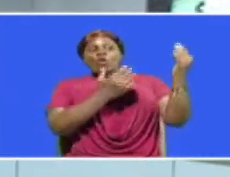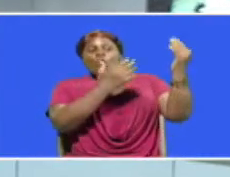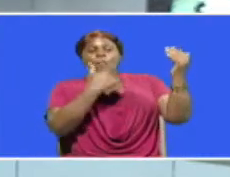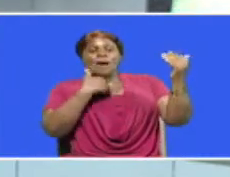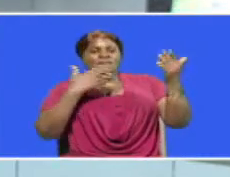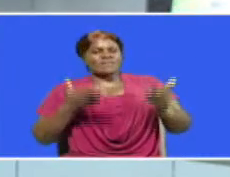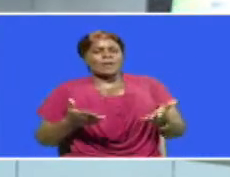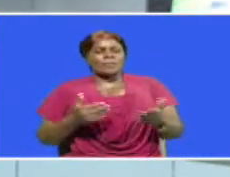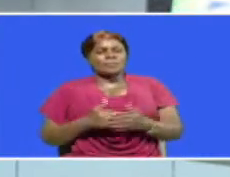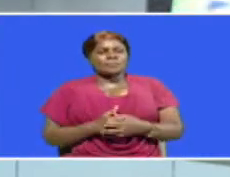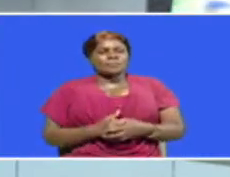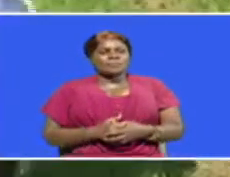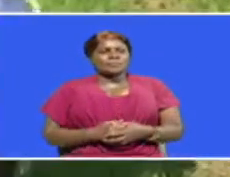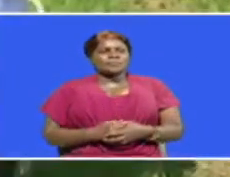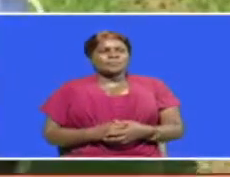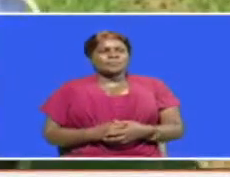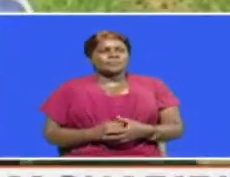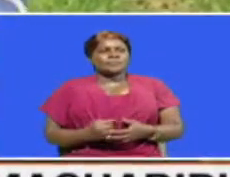matumaini.